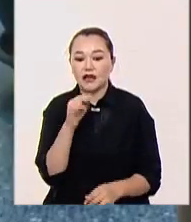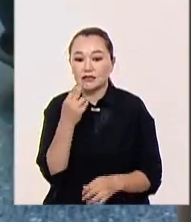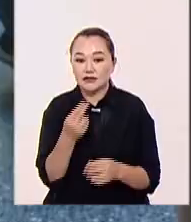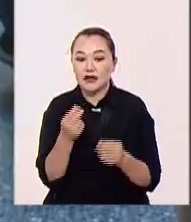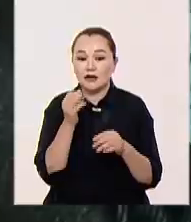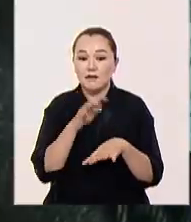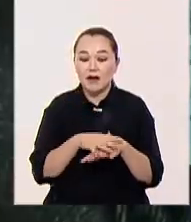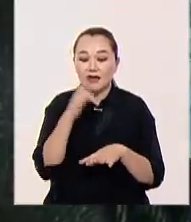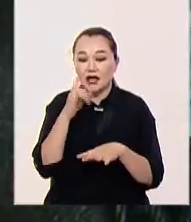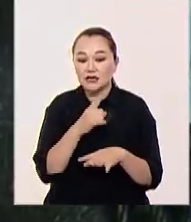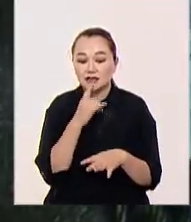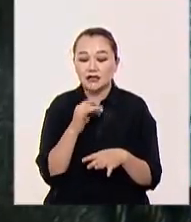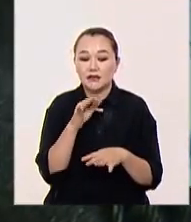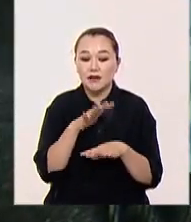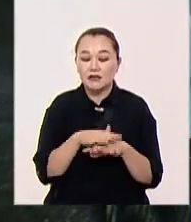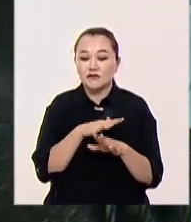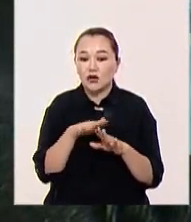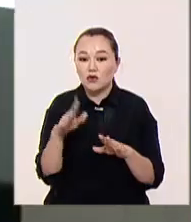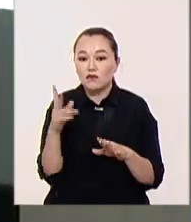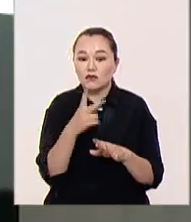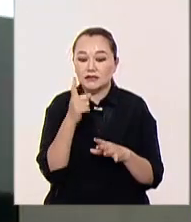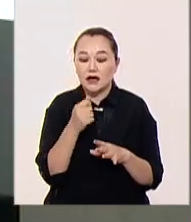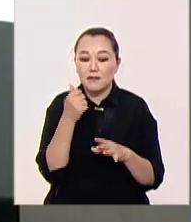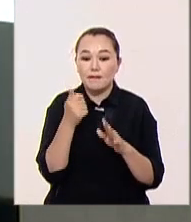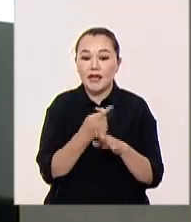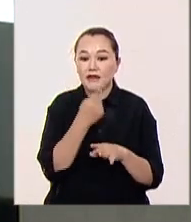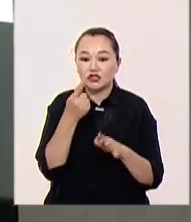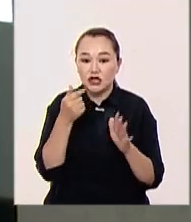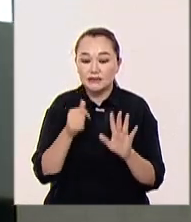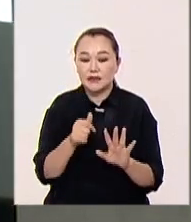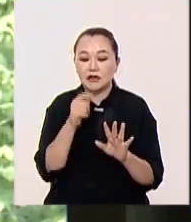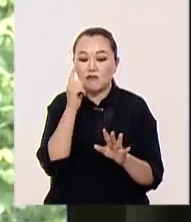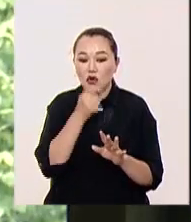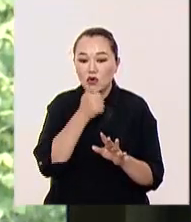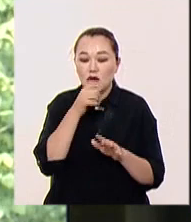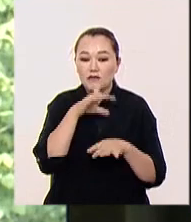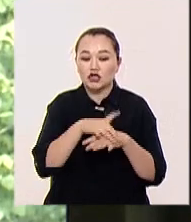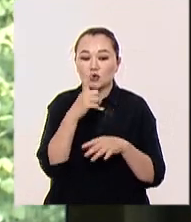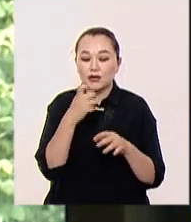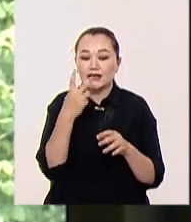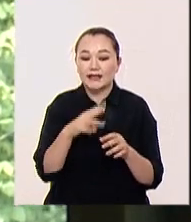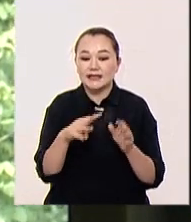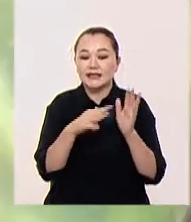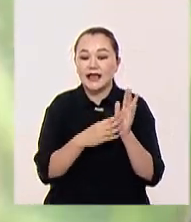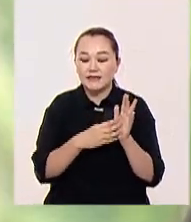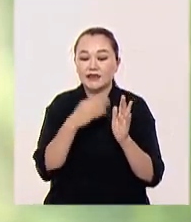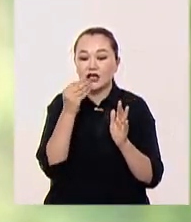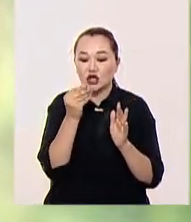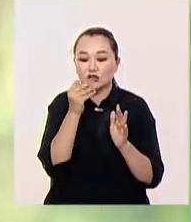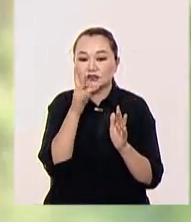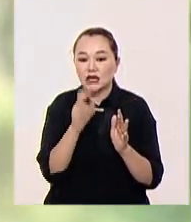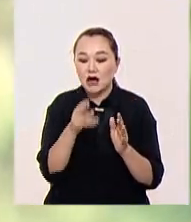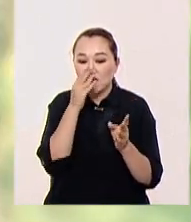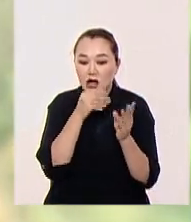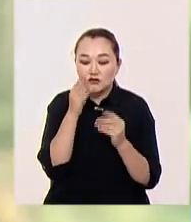Национальный банк Казахстана и банки второго уровня за первые 6 месяцев этого года выявили 139 фальшивых денежных знаков.